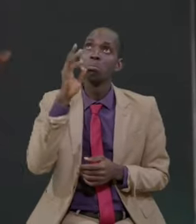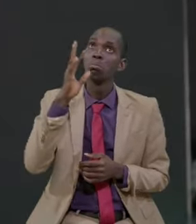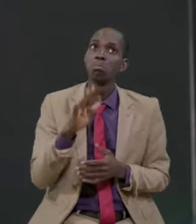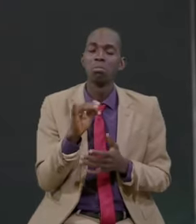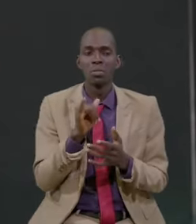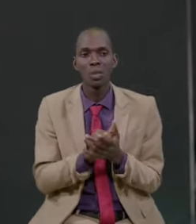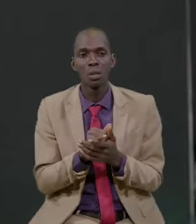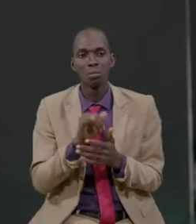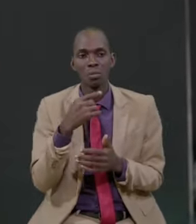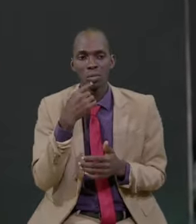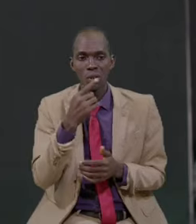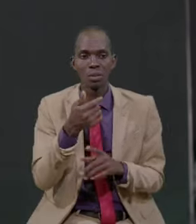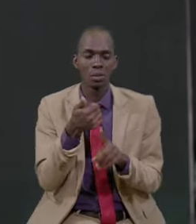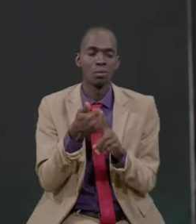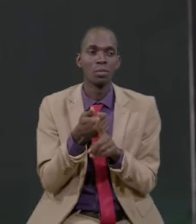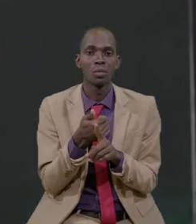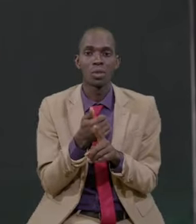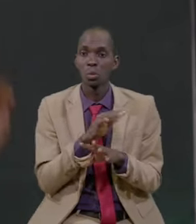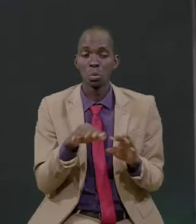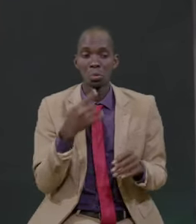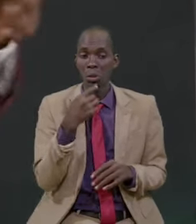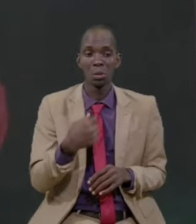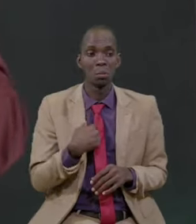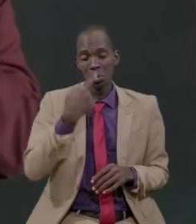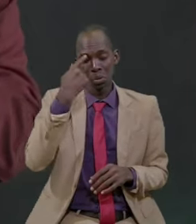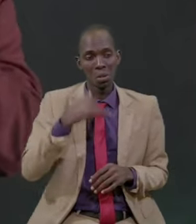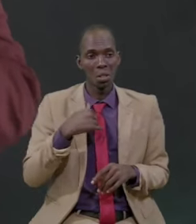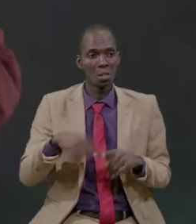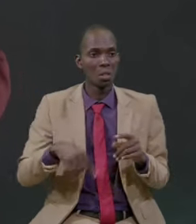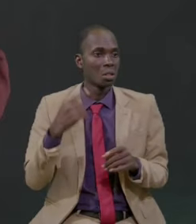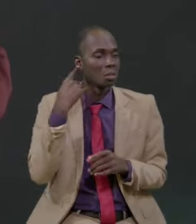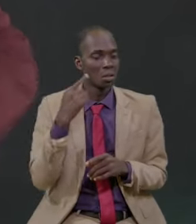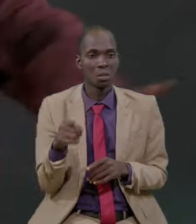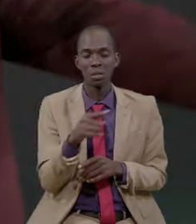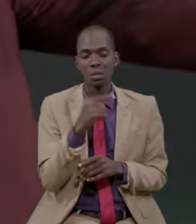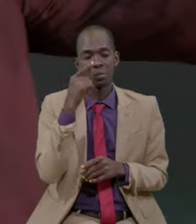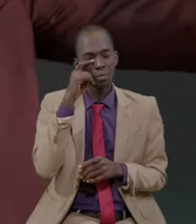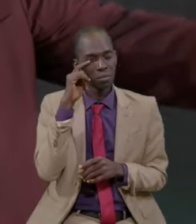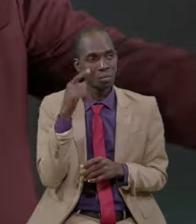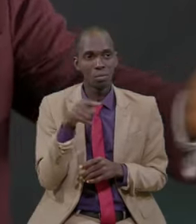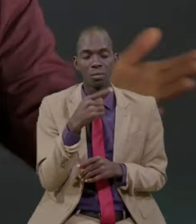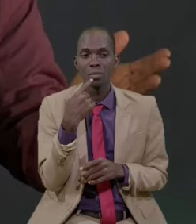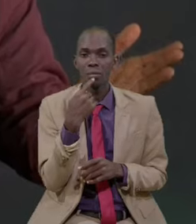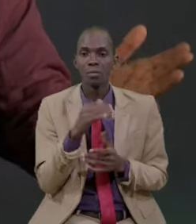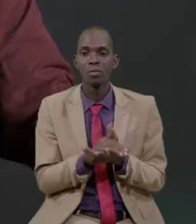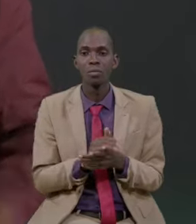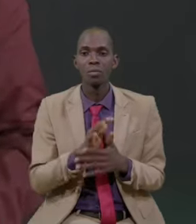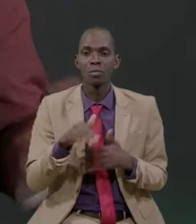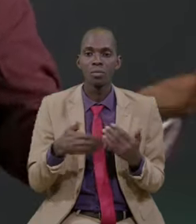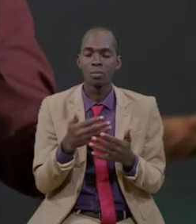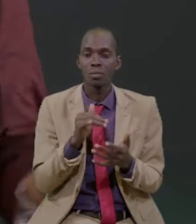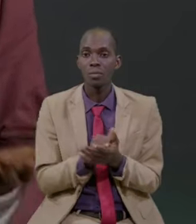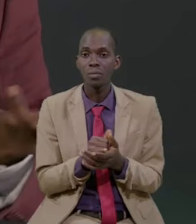disent, ils ne me disent pas parce que je ne les écoute pas. Ils disent, tout ce que Jésus-Christ a